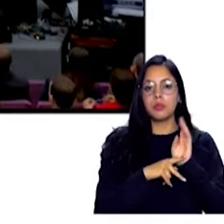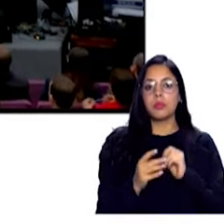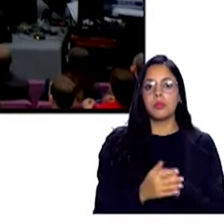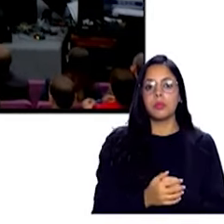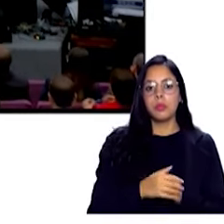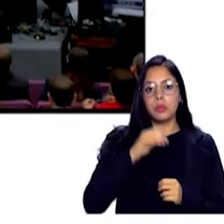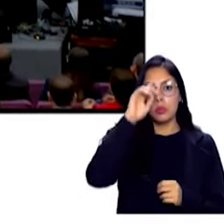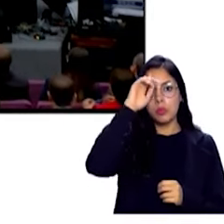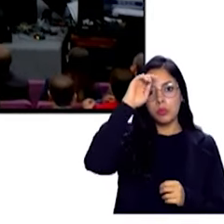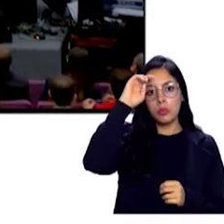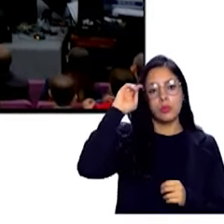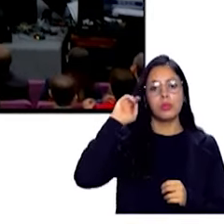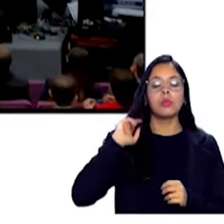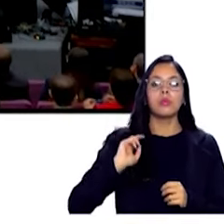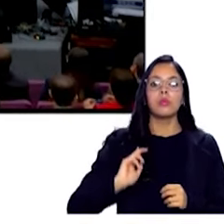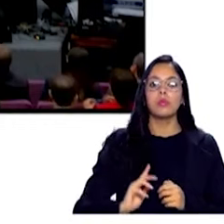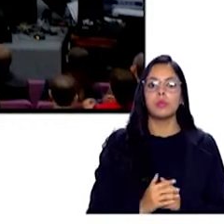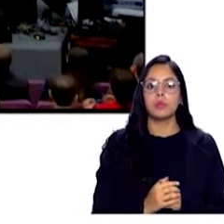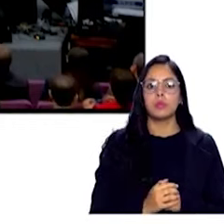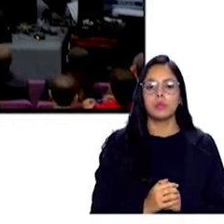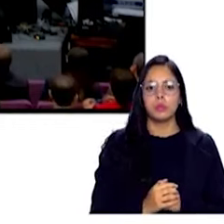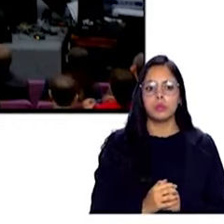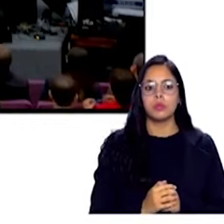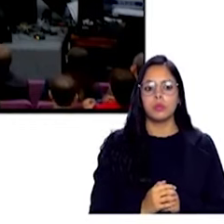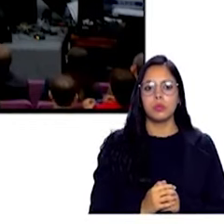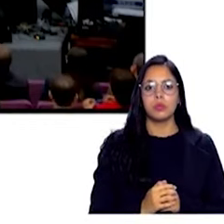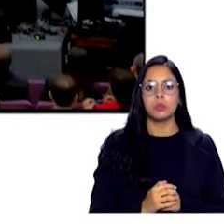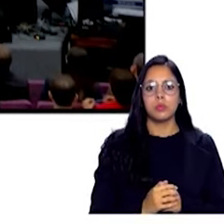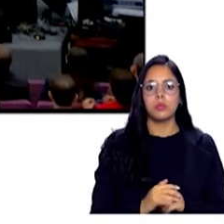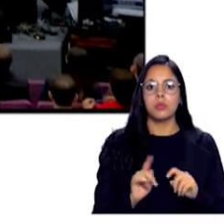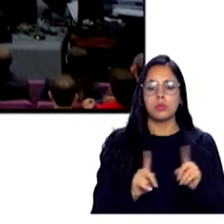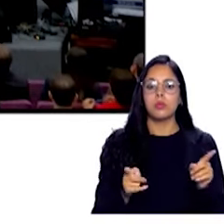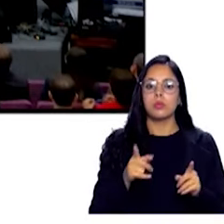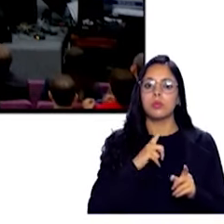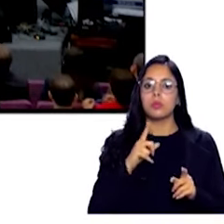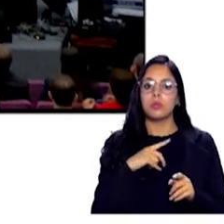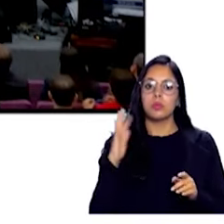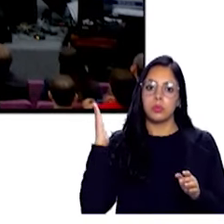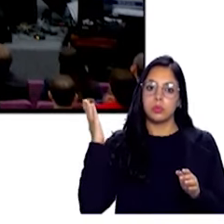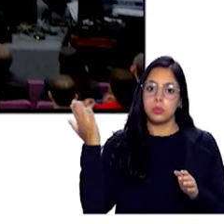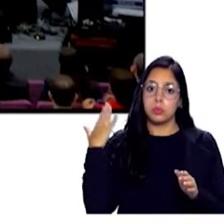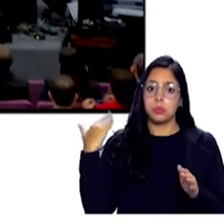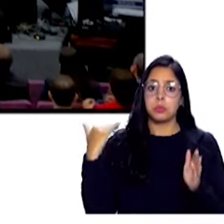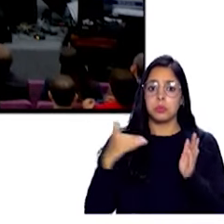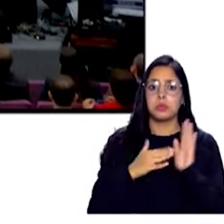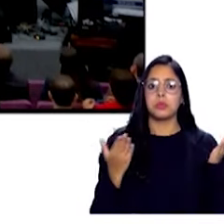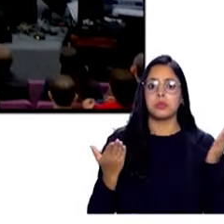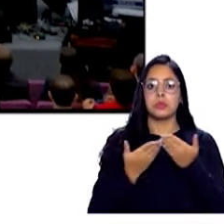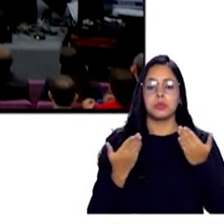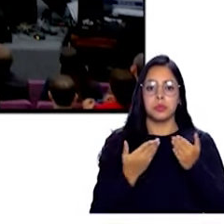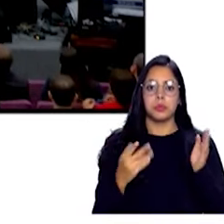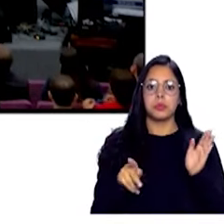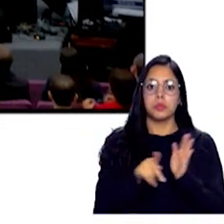nata morta perché Nella tradizione forense giudiziaria I ricorsi in cassazione e le decisioni dei ricorsi in